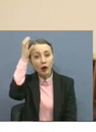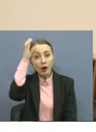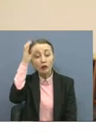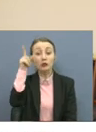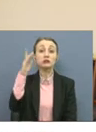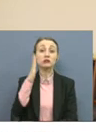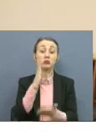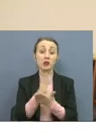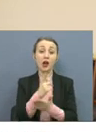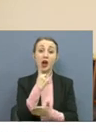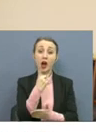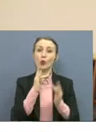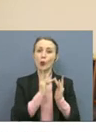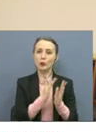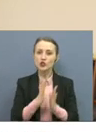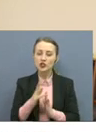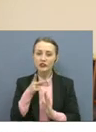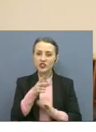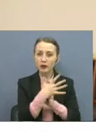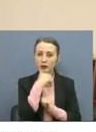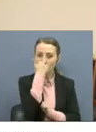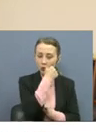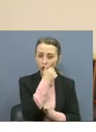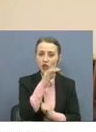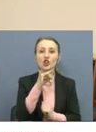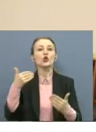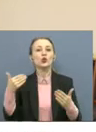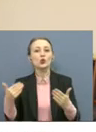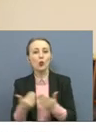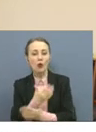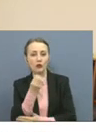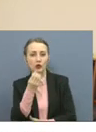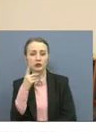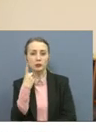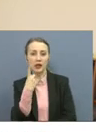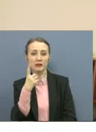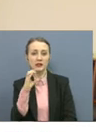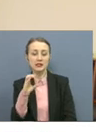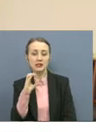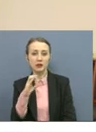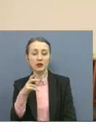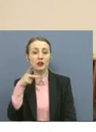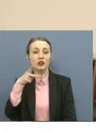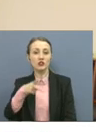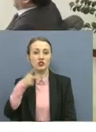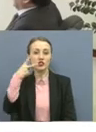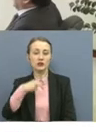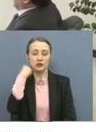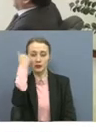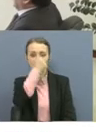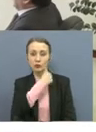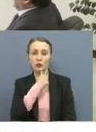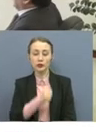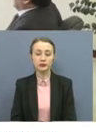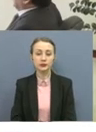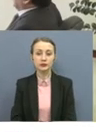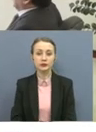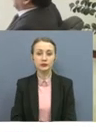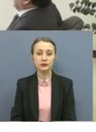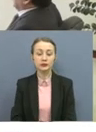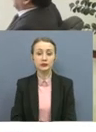жылы салынған. Ал жаңа жатақхананы 2020 жылдың 1 қыркүйегінде пайдалануға беруді жоспарлап отырмыз. Кездесу